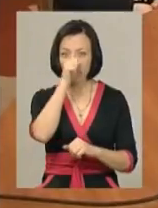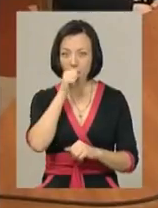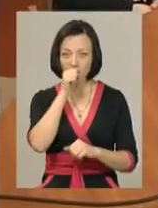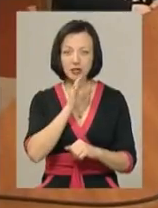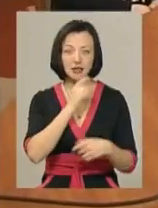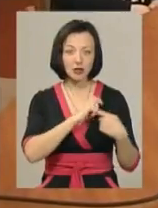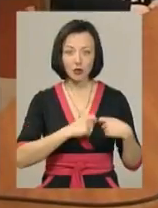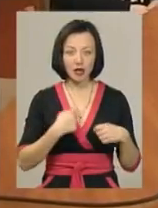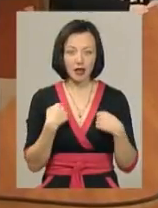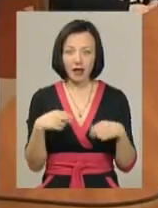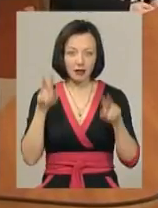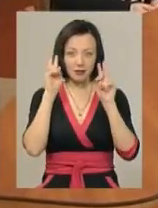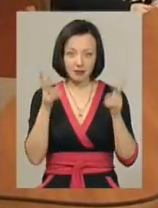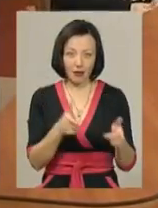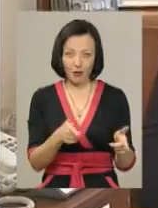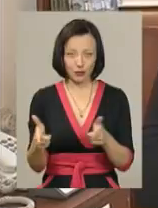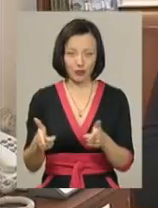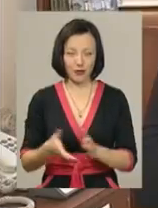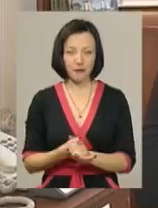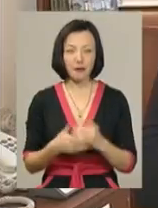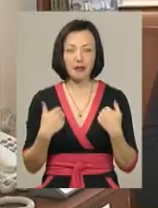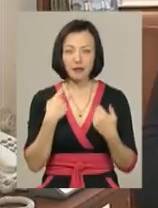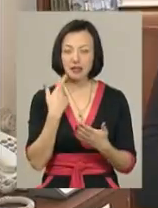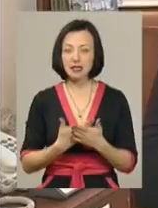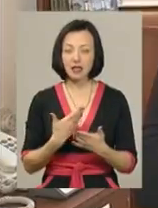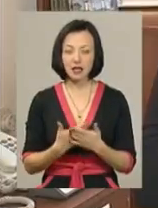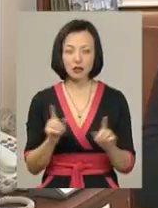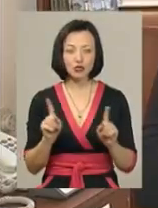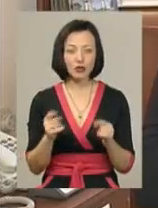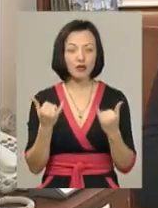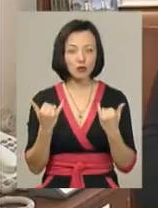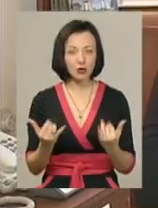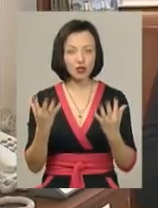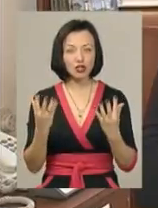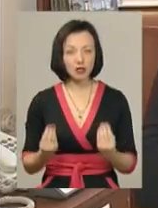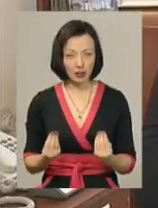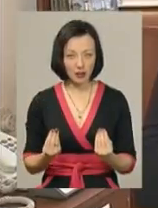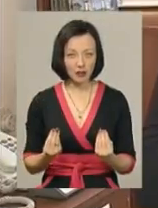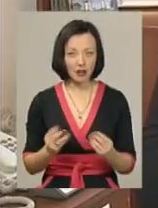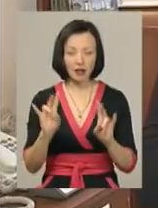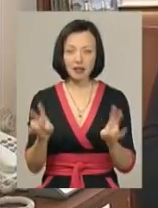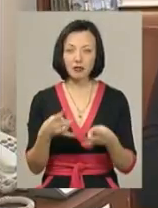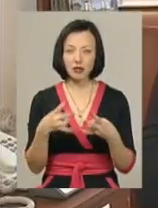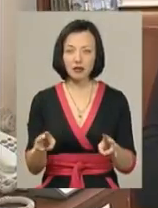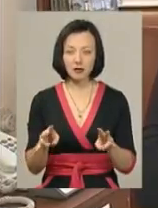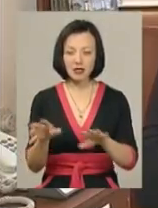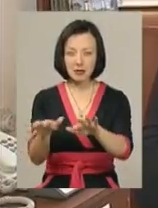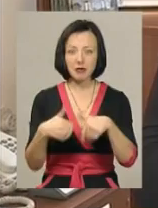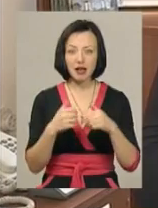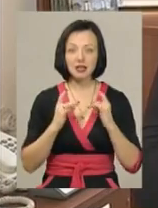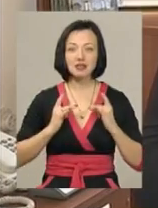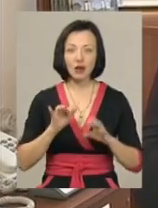снігуроньку я так само не готова Мені здається що на сьогоднішній день не потрібно забирати свято у